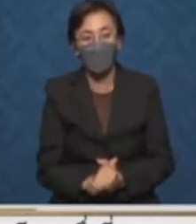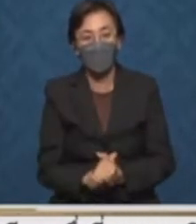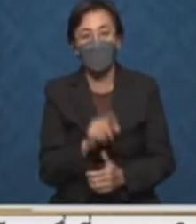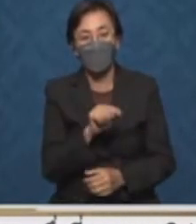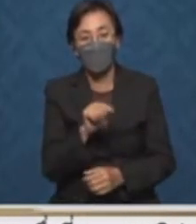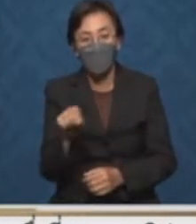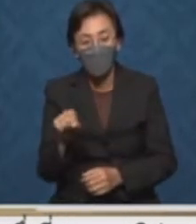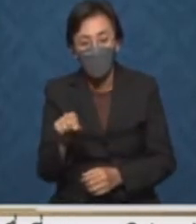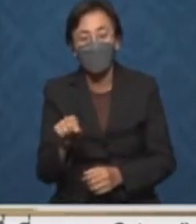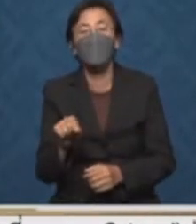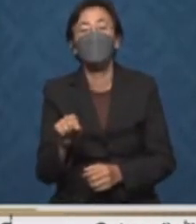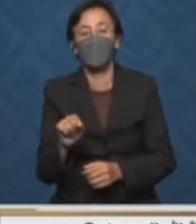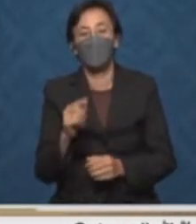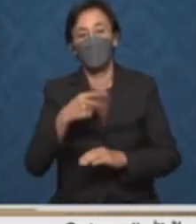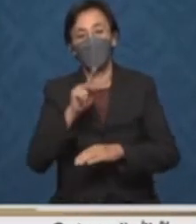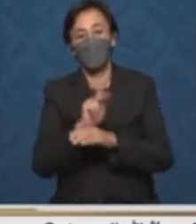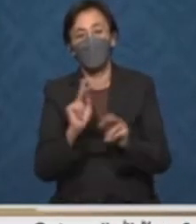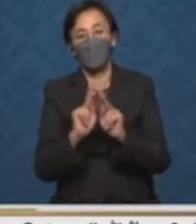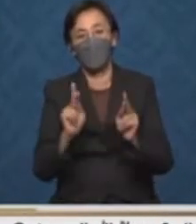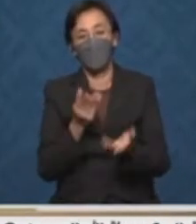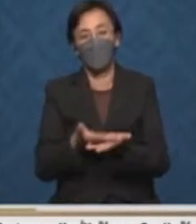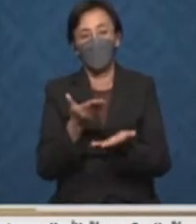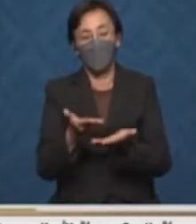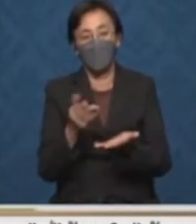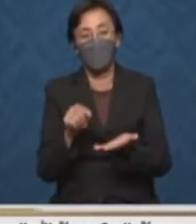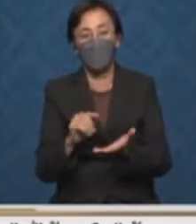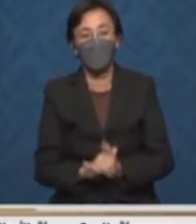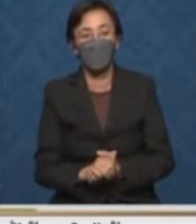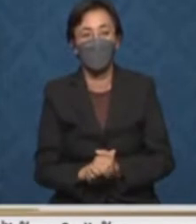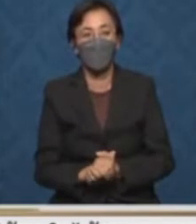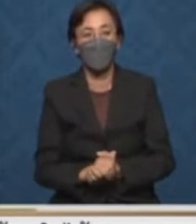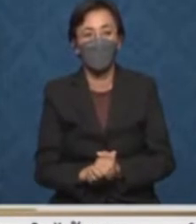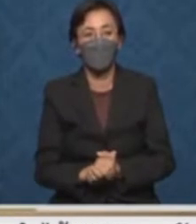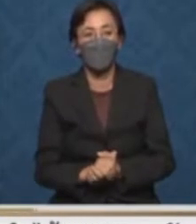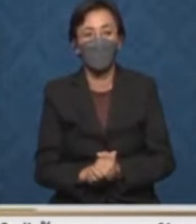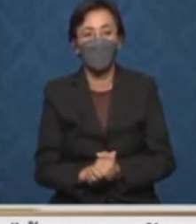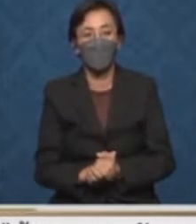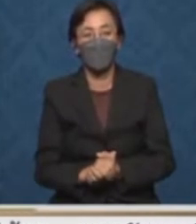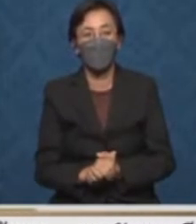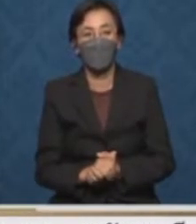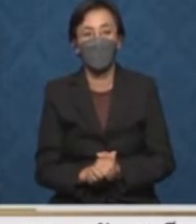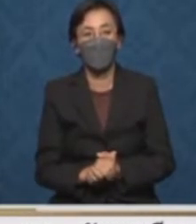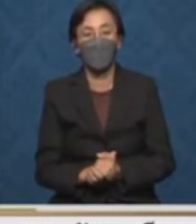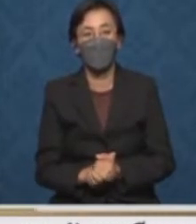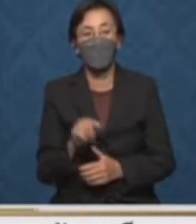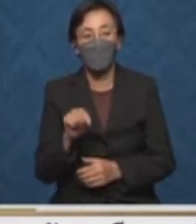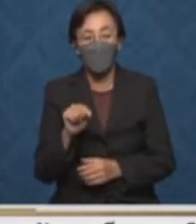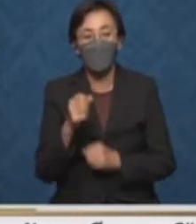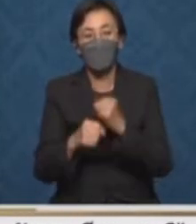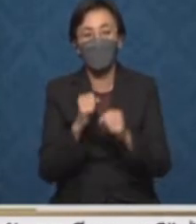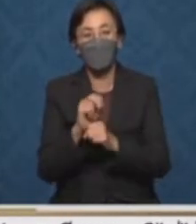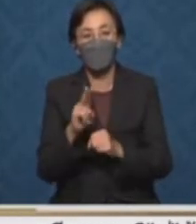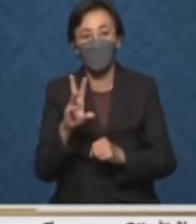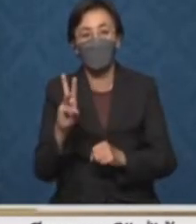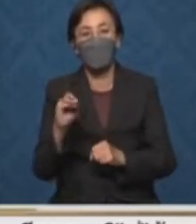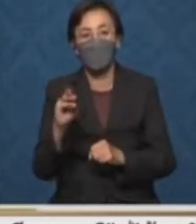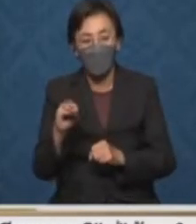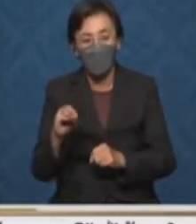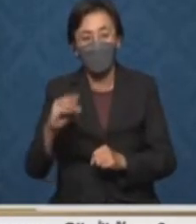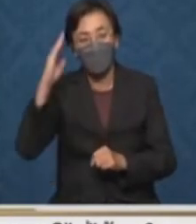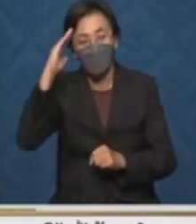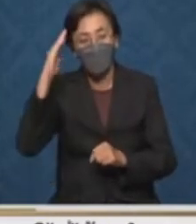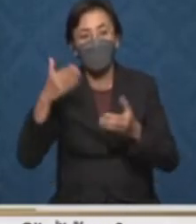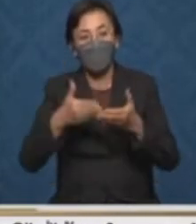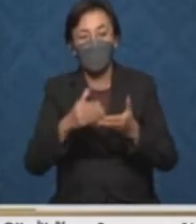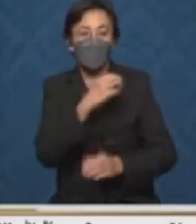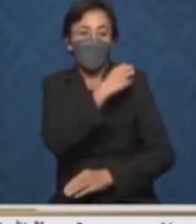ประธานคณะกรรมการจัดซื้อเรือดำน้ำก็คือเสนาธิการฐานเรือในสมัยปี60ก็คือพลเรือเอกลือชัยรุ